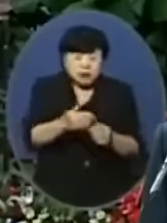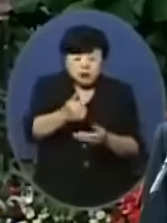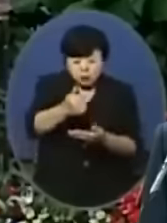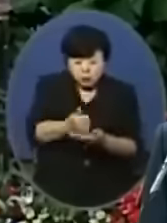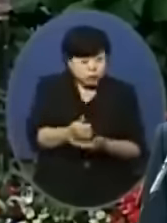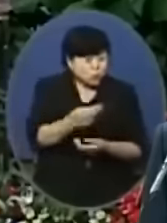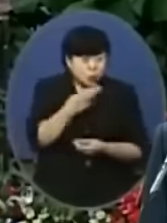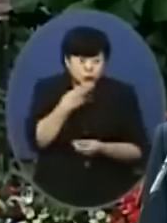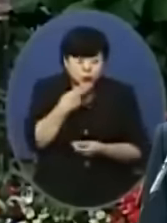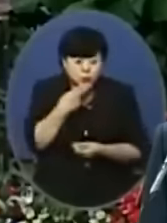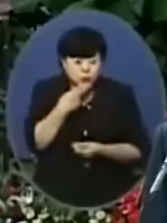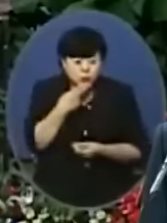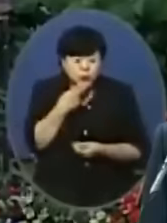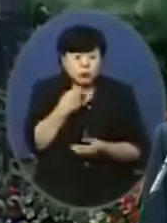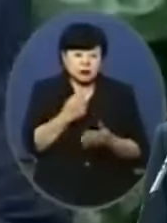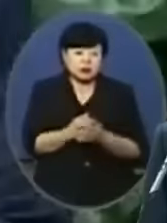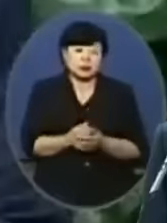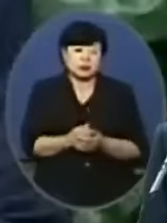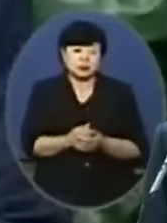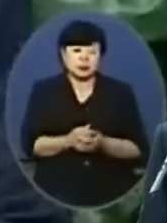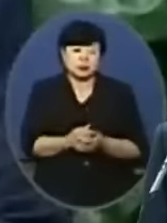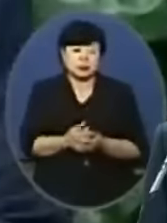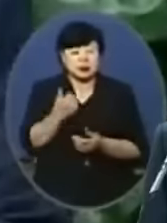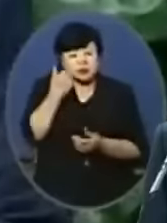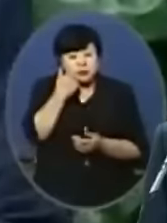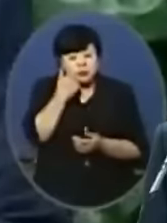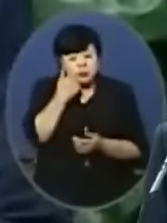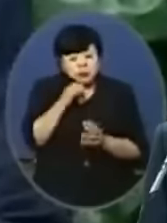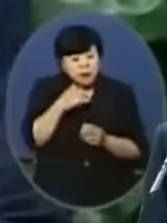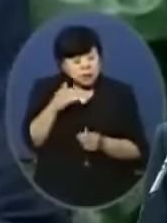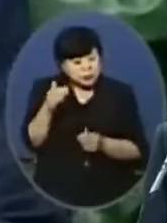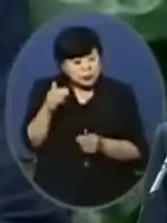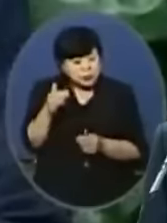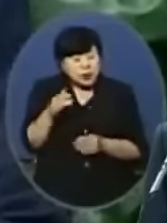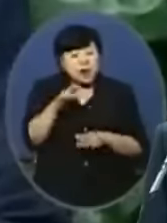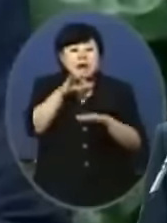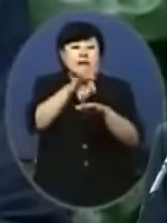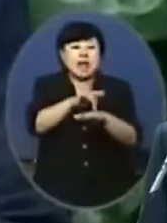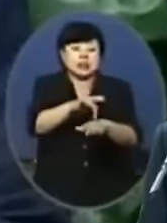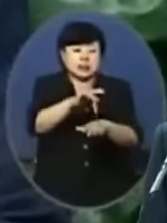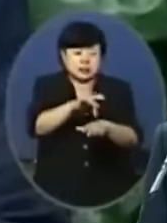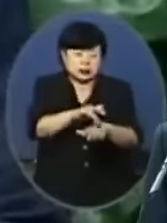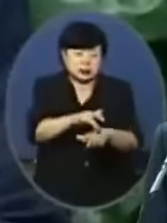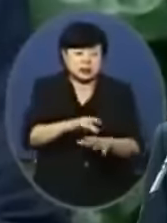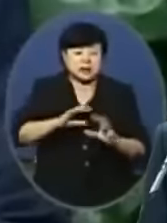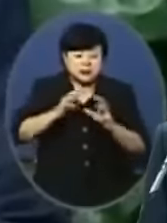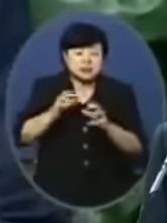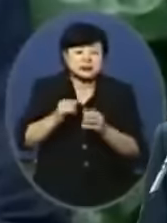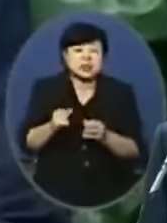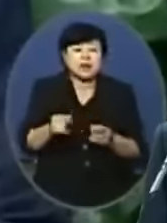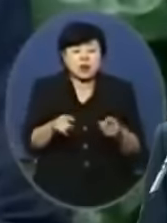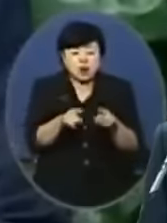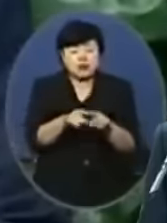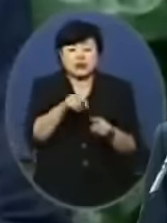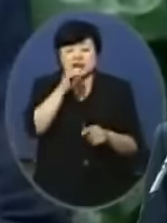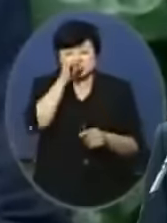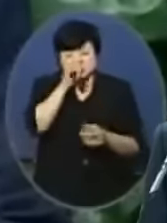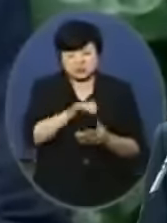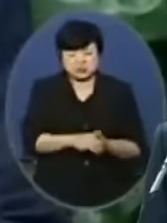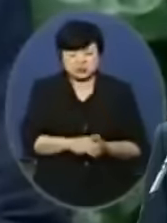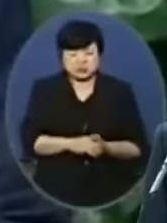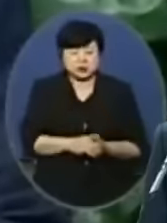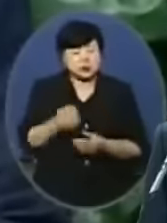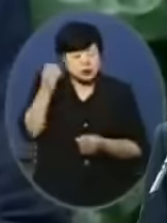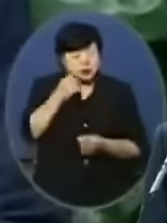있지 않습니다. 그럼 누가 세상에 가시느냐? 마귀가 세상 사람들하고 같이 있는 것입니다.